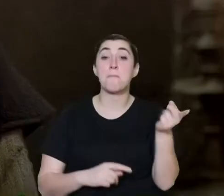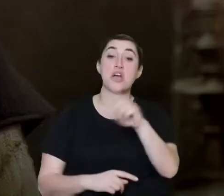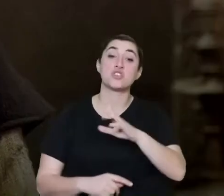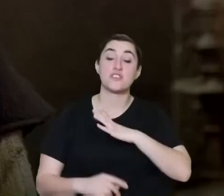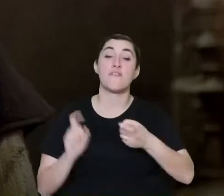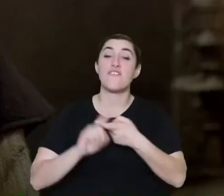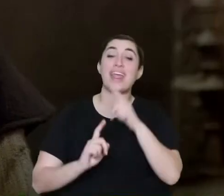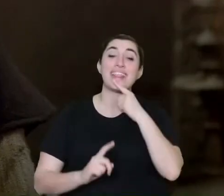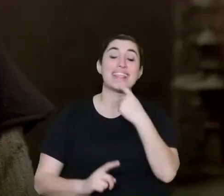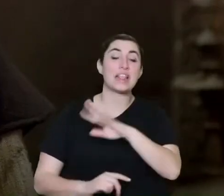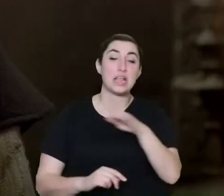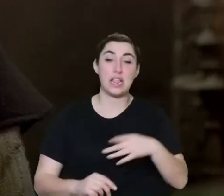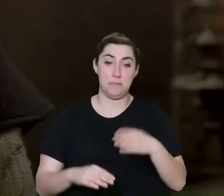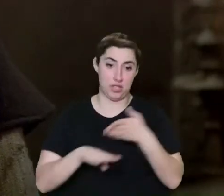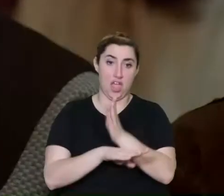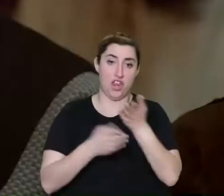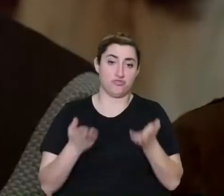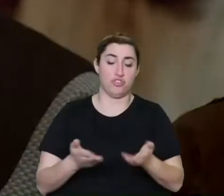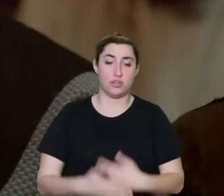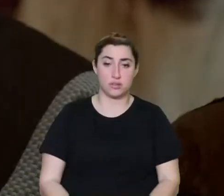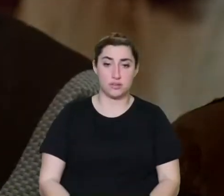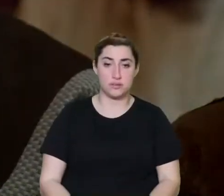başkasıdır ve dediklerim saf gerçektir.